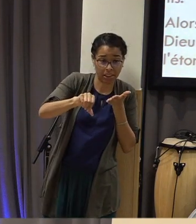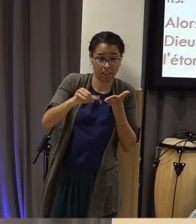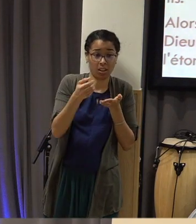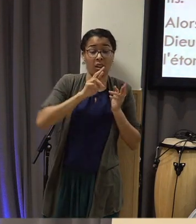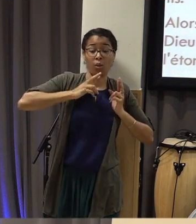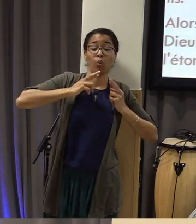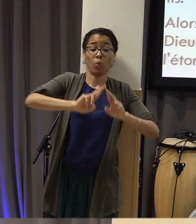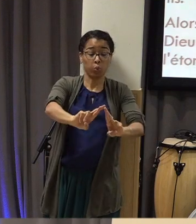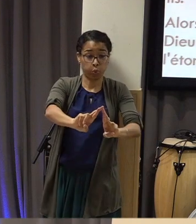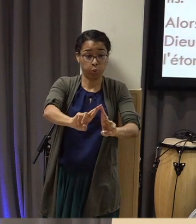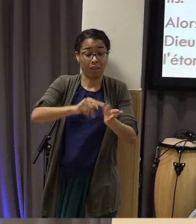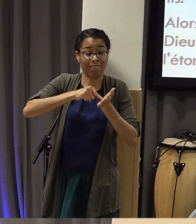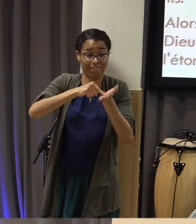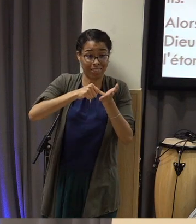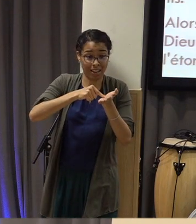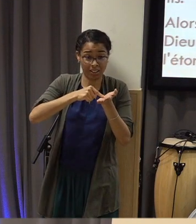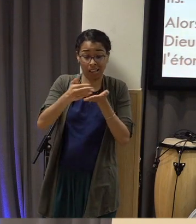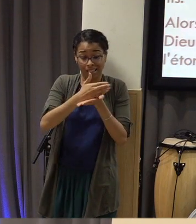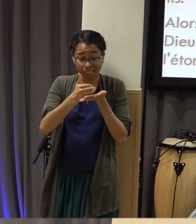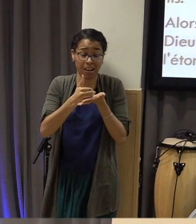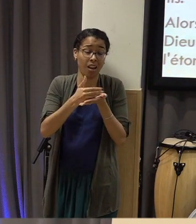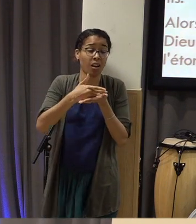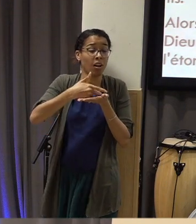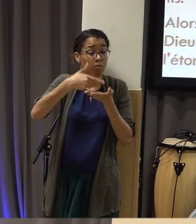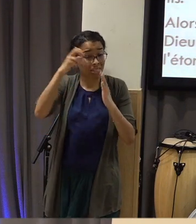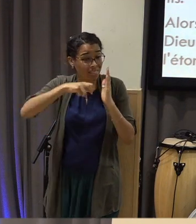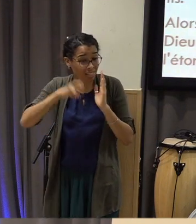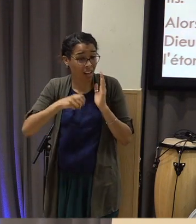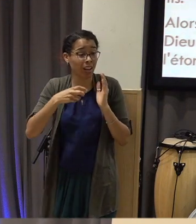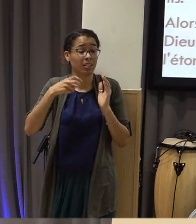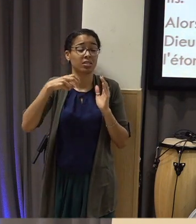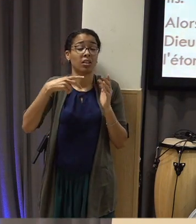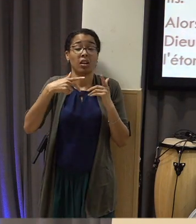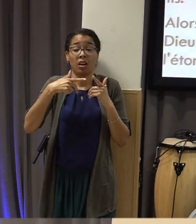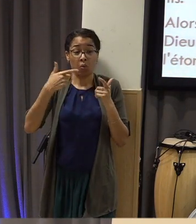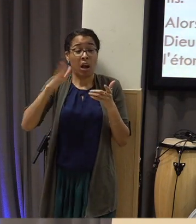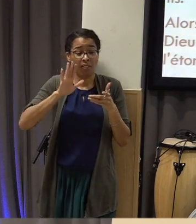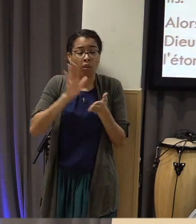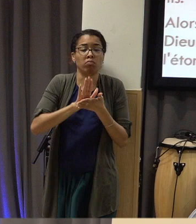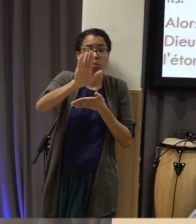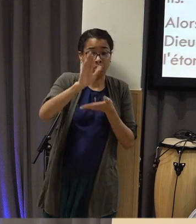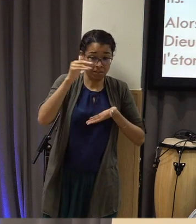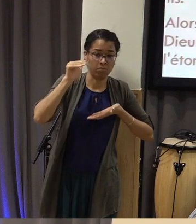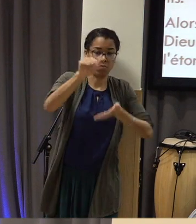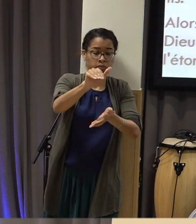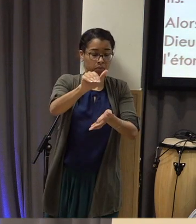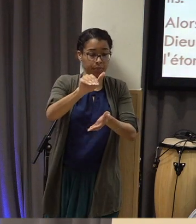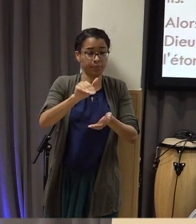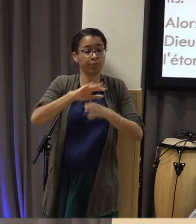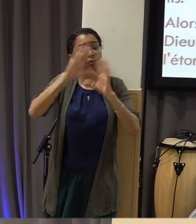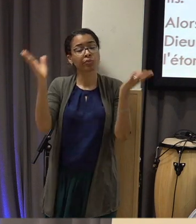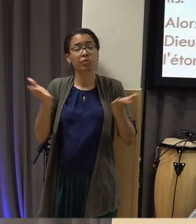un dû, une dette, un salaire, un tribut, des taxes, une chose promise sous serment. En